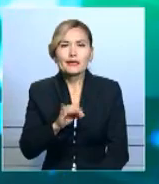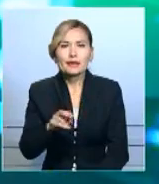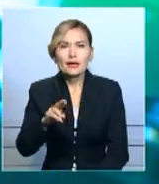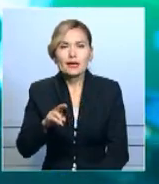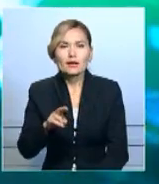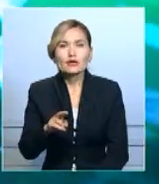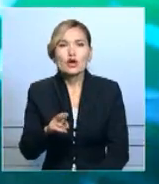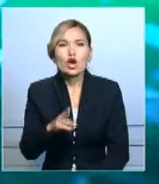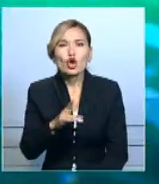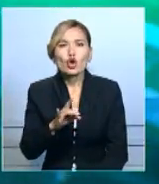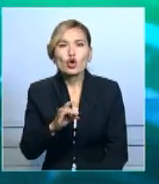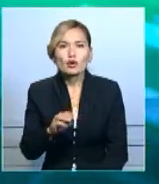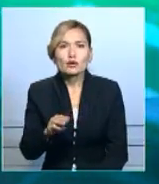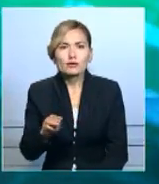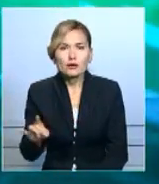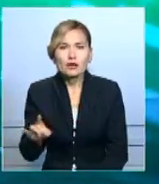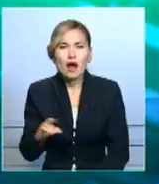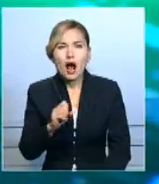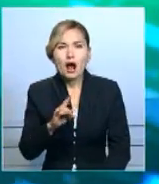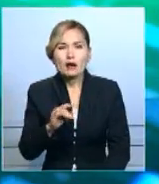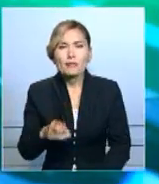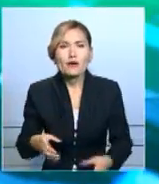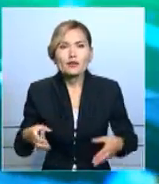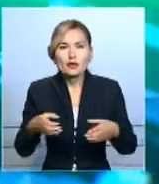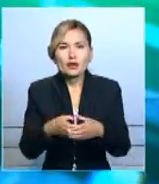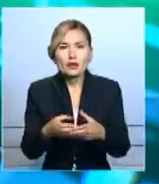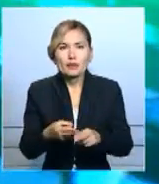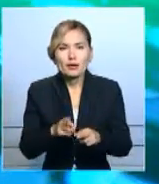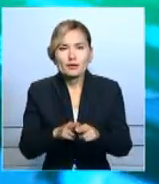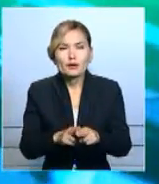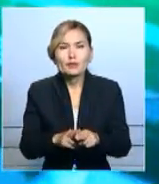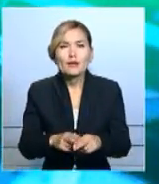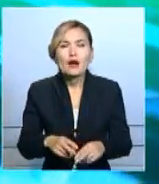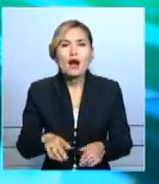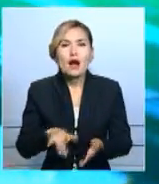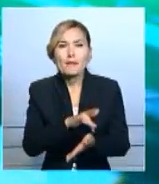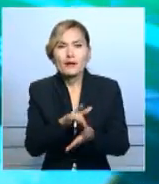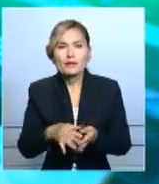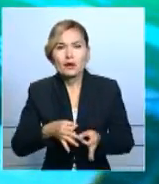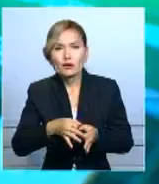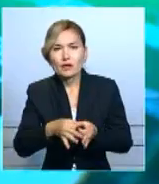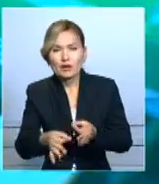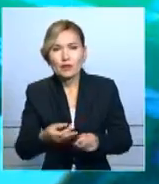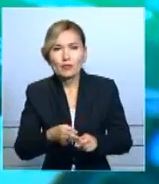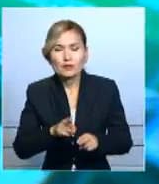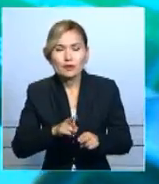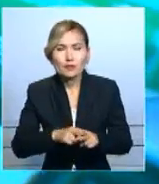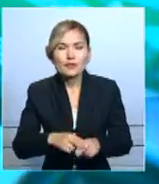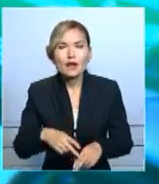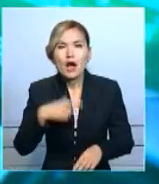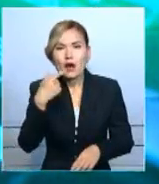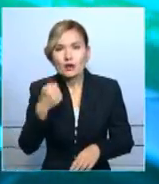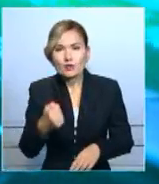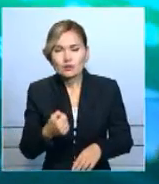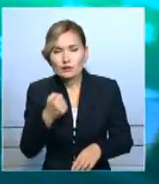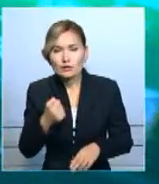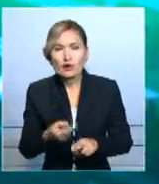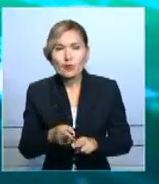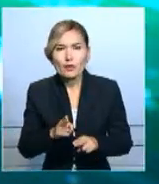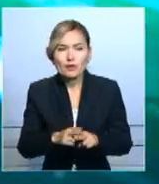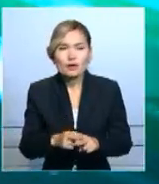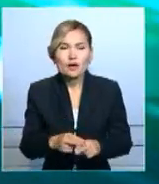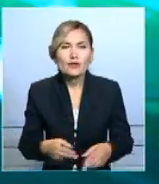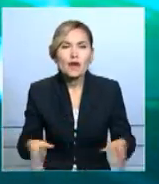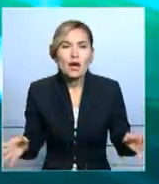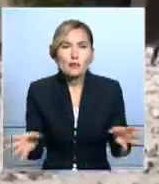Сириядағы күрттер мен араб қарулы топтарынан жасақталған Сирия демократиялық күштері Манбидж қаласын содырлардан толықтай азат етті.